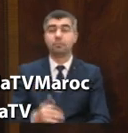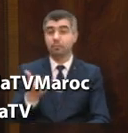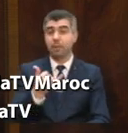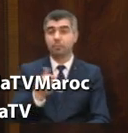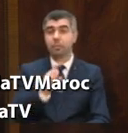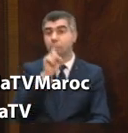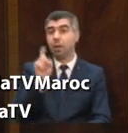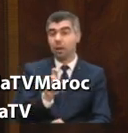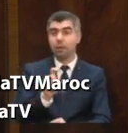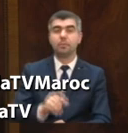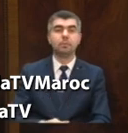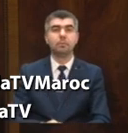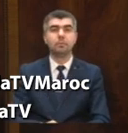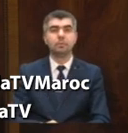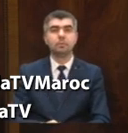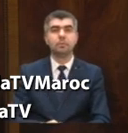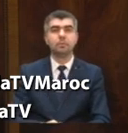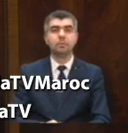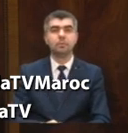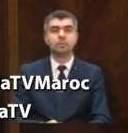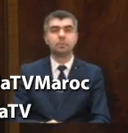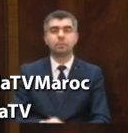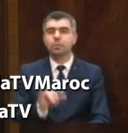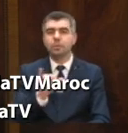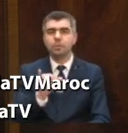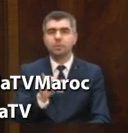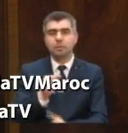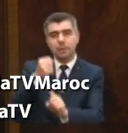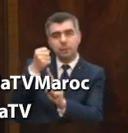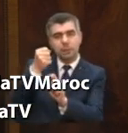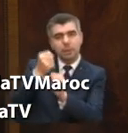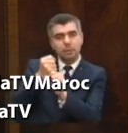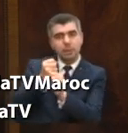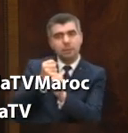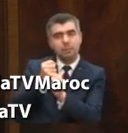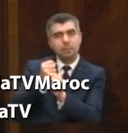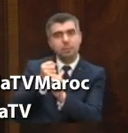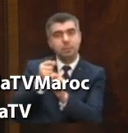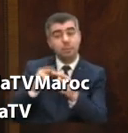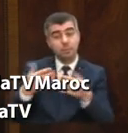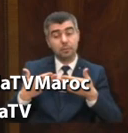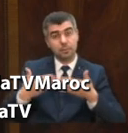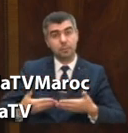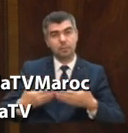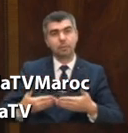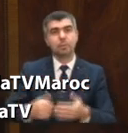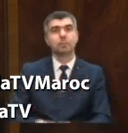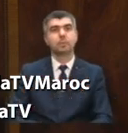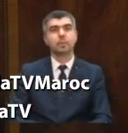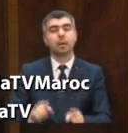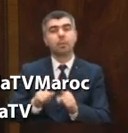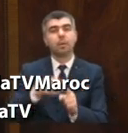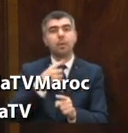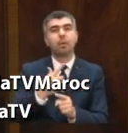سنسائلكم السيد الوزير عما يمكن أن تقومون به في هذه الفترة الحرجة، ومن